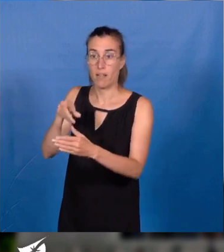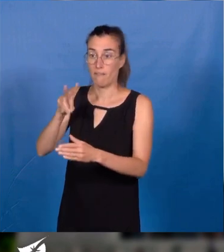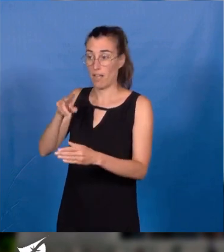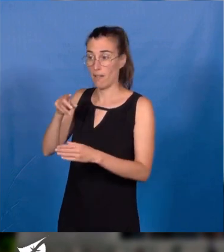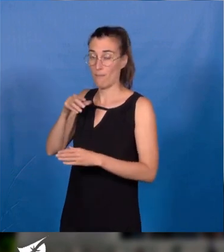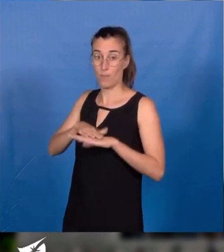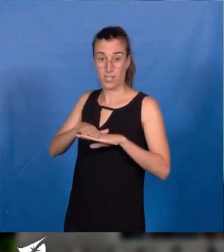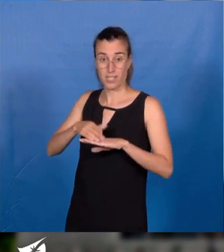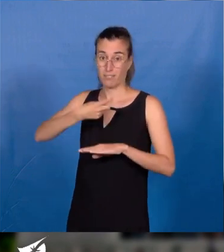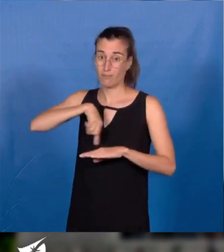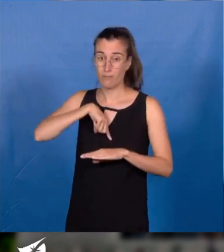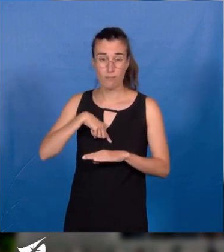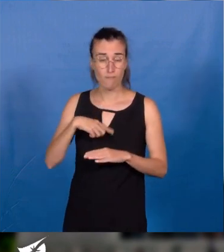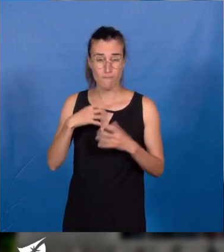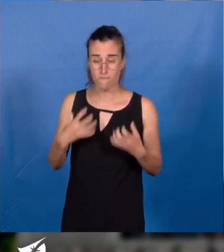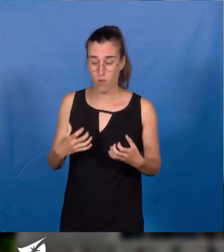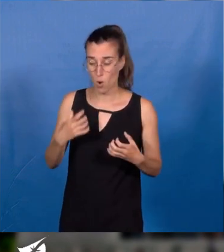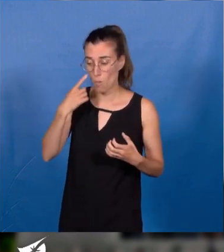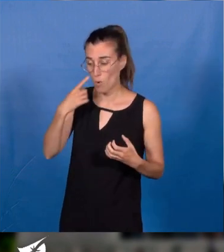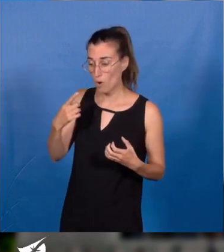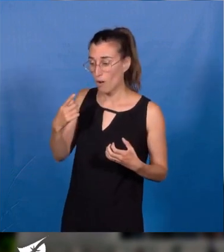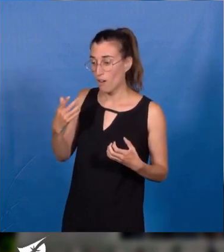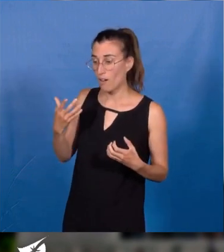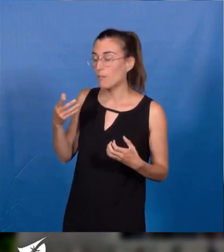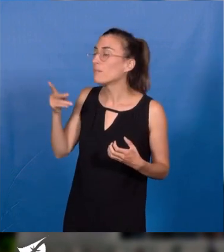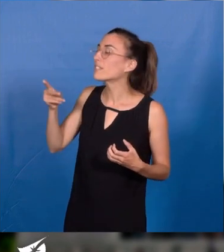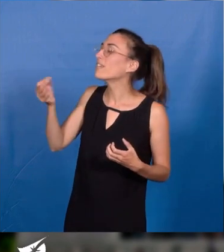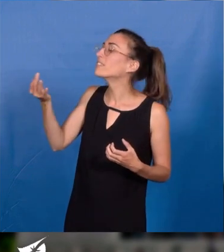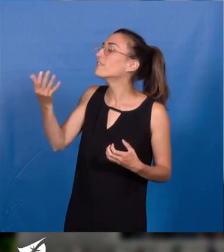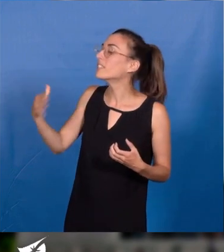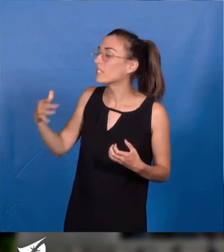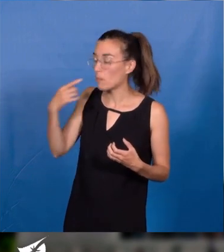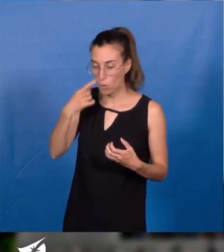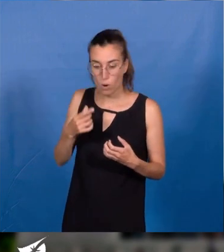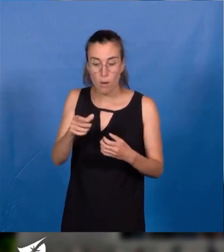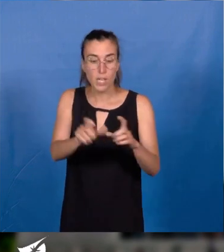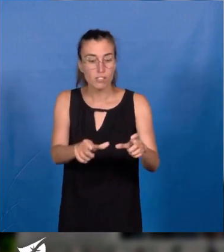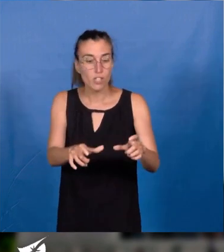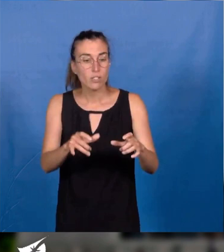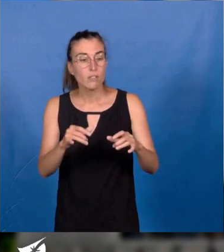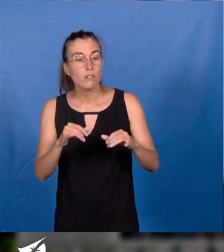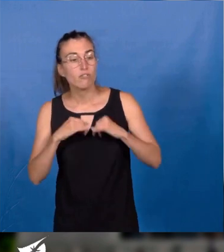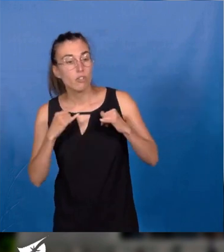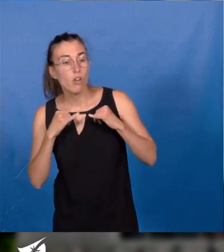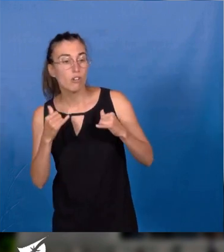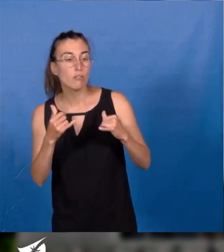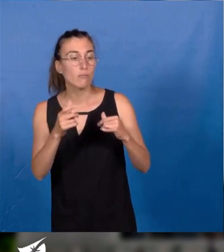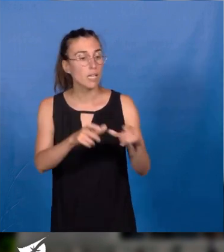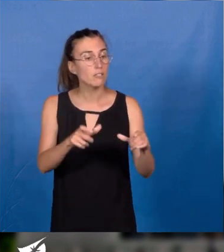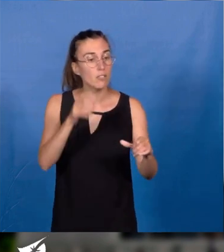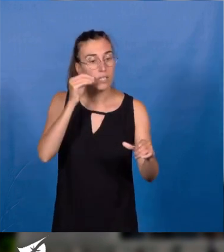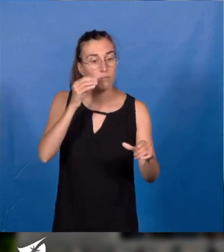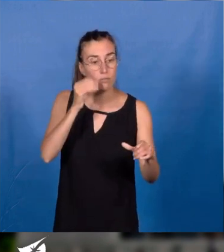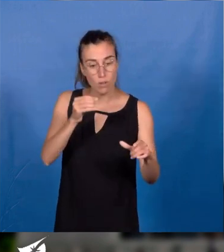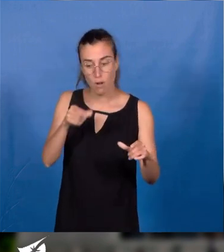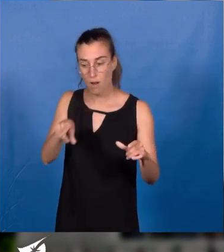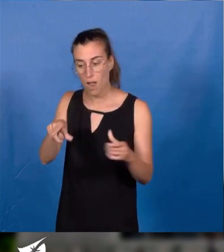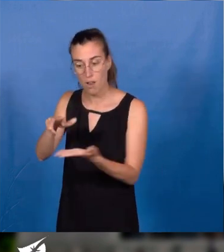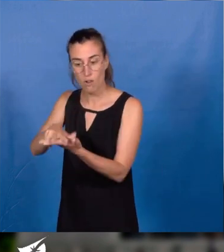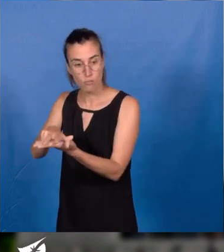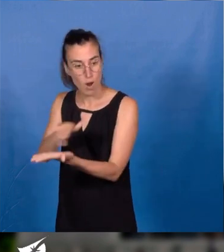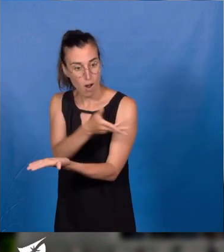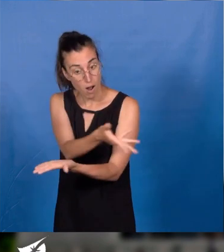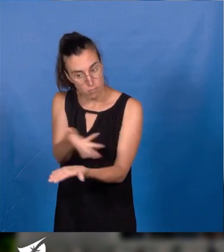attachés, pour que les étudiants et les jeunes en général puissent accéder plus facilement à un logement, tant avec le Crous